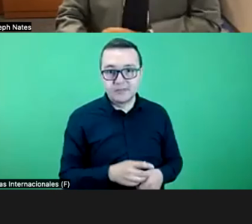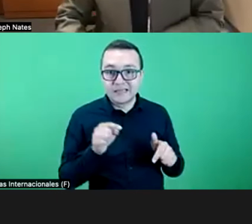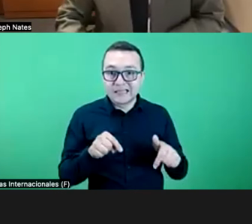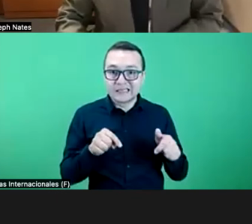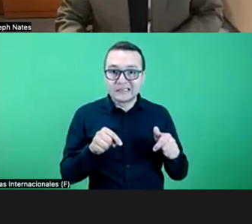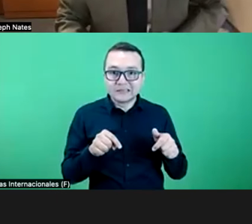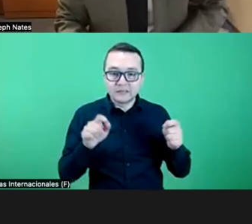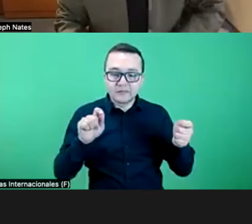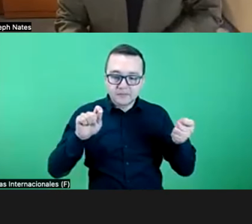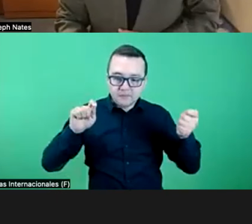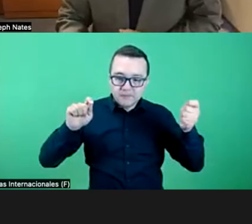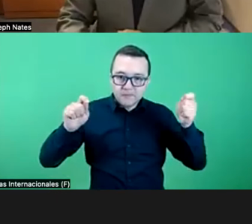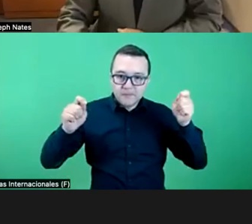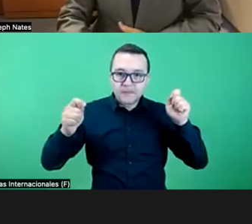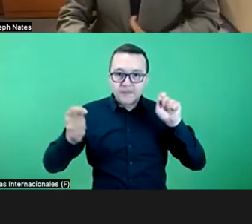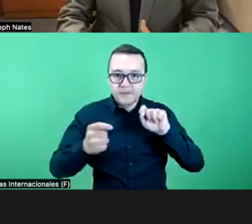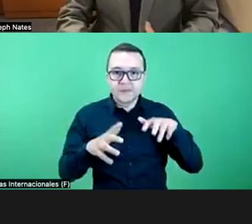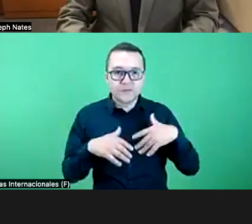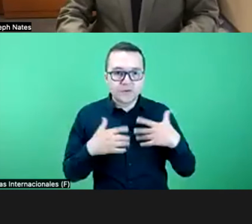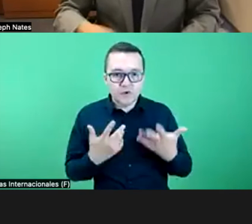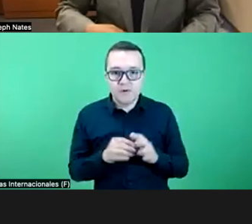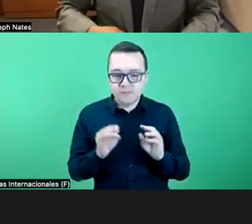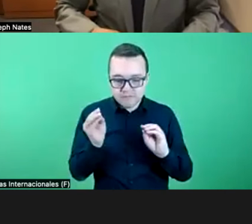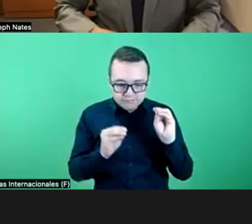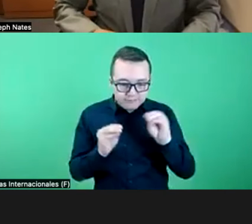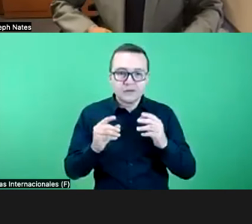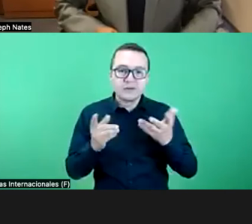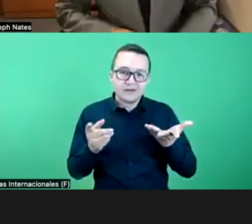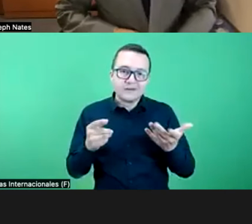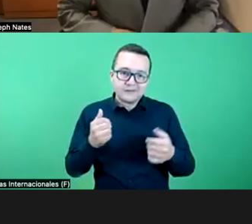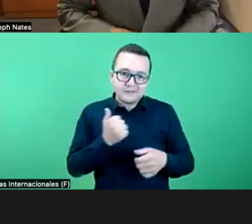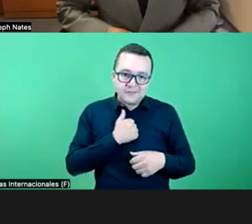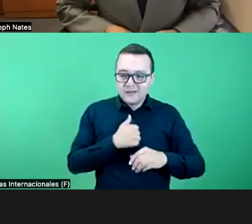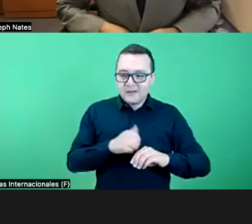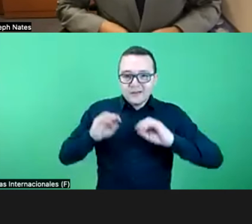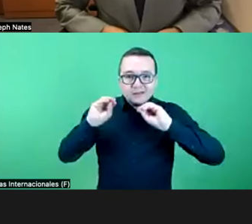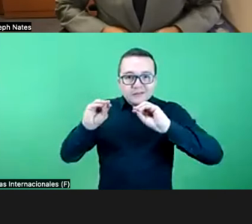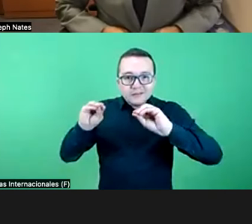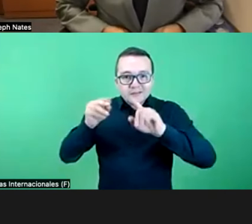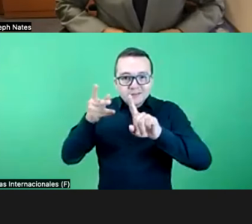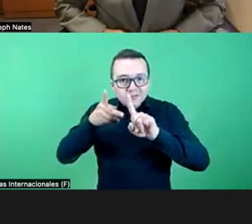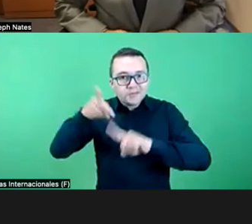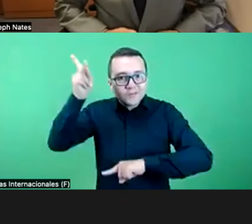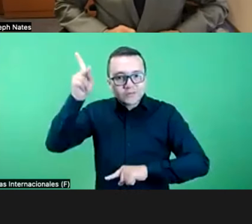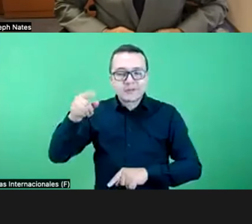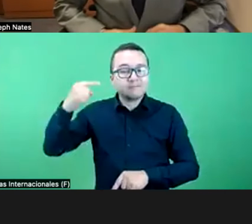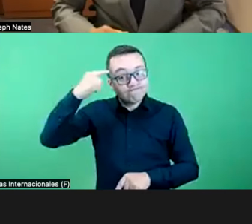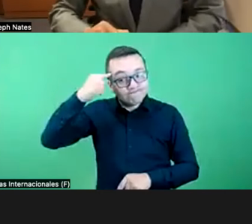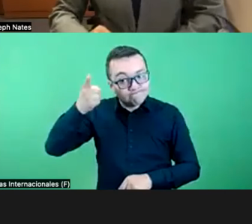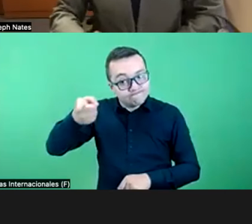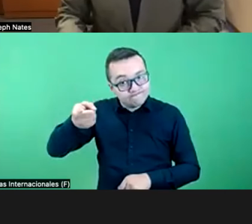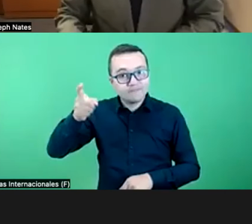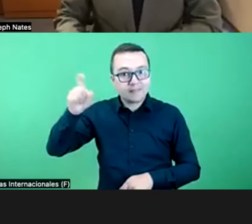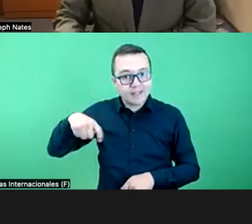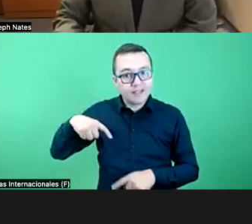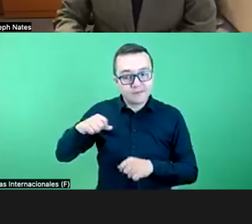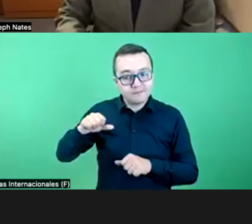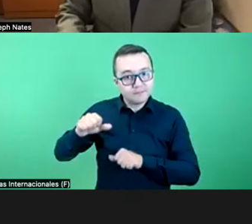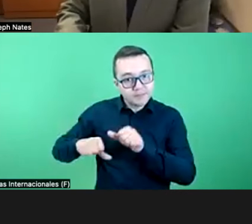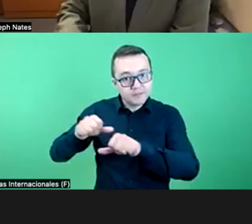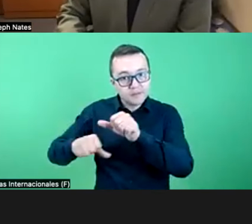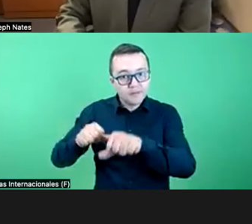commencer lors doit de la commencer dès le formation. début, lors de la formation. Comme C'est j'enseigne les ainsi professionnels à que suivre et certains